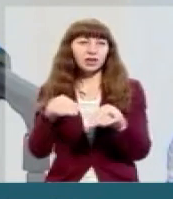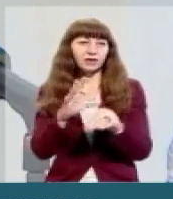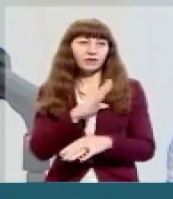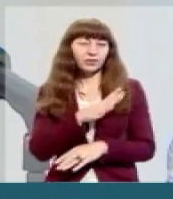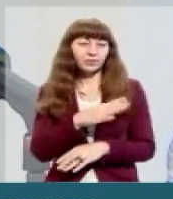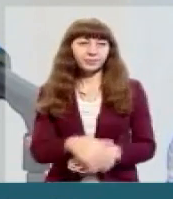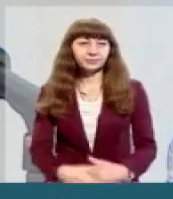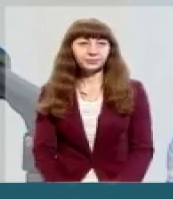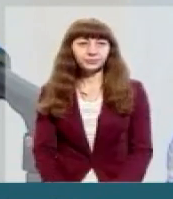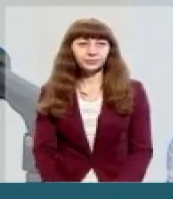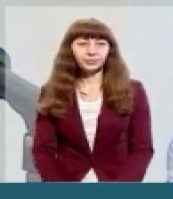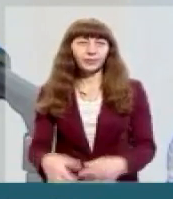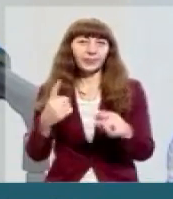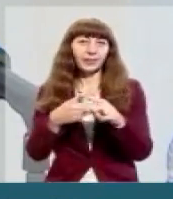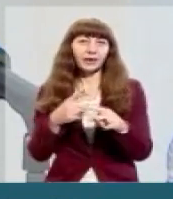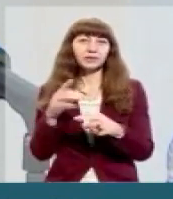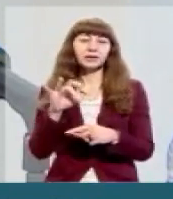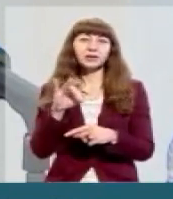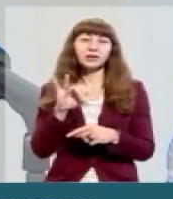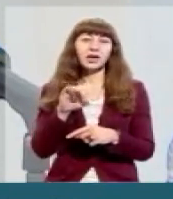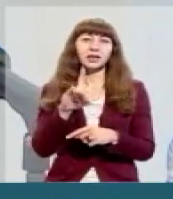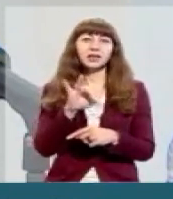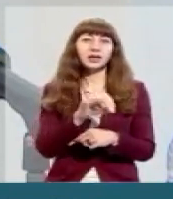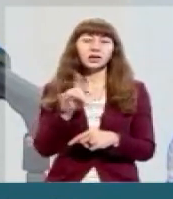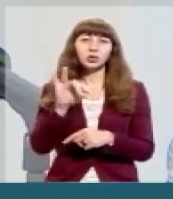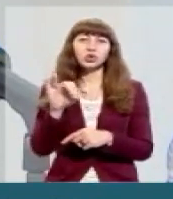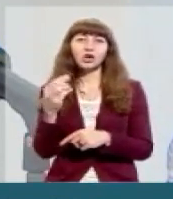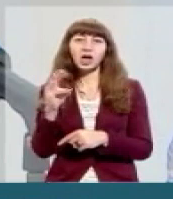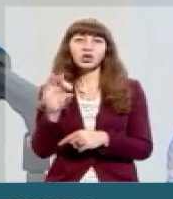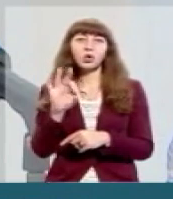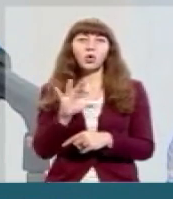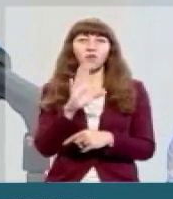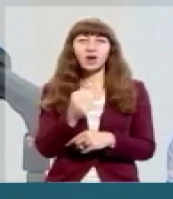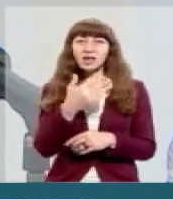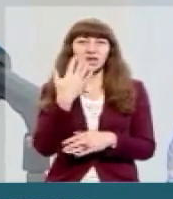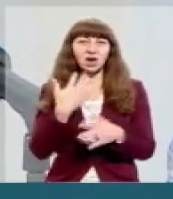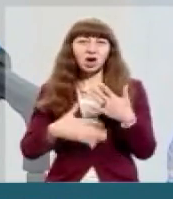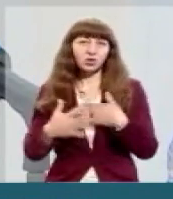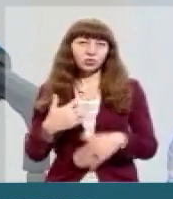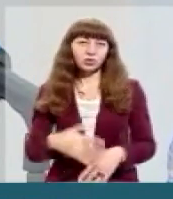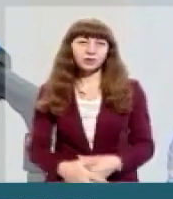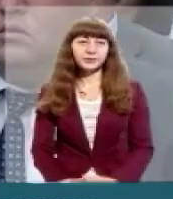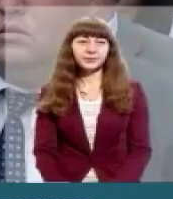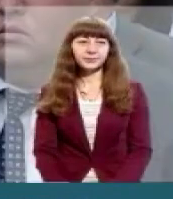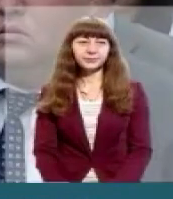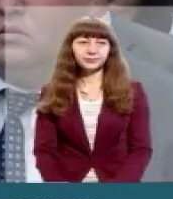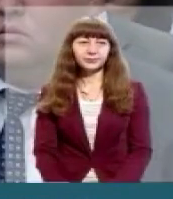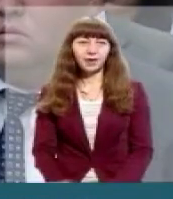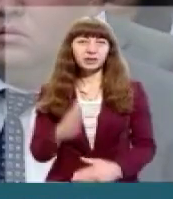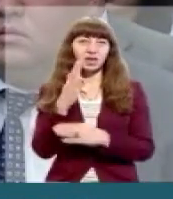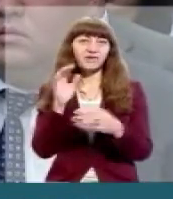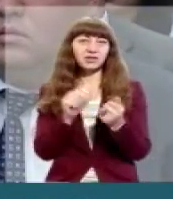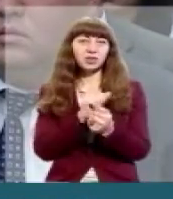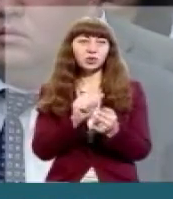ағаштардың жағдайы көңіл қуантарлық емес. Жауапты тұлғаларға осы көшелерде мониторинг жүргізіп, тиісті шешімін қабылдауды тапсырамын.